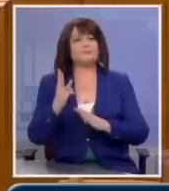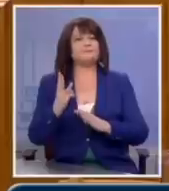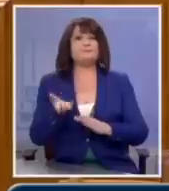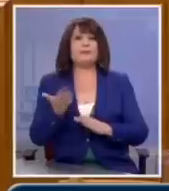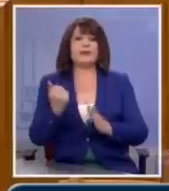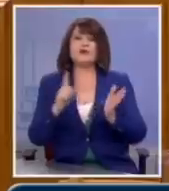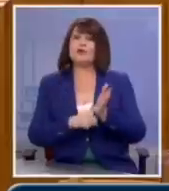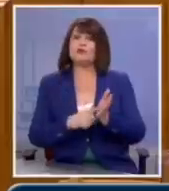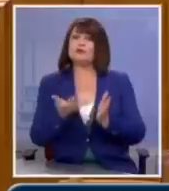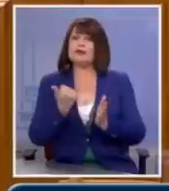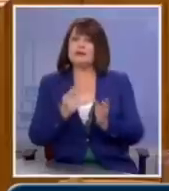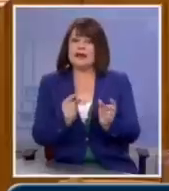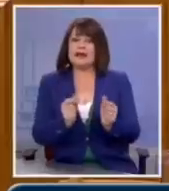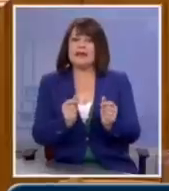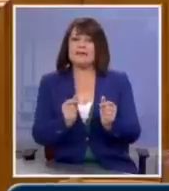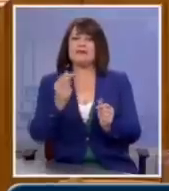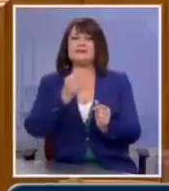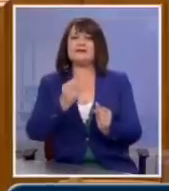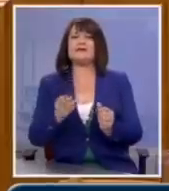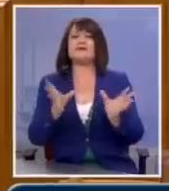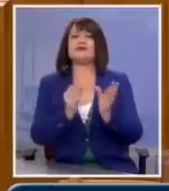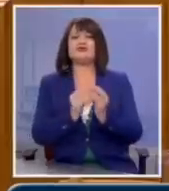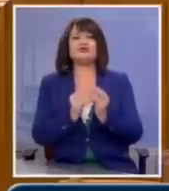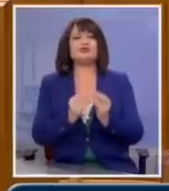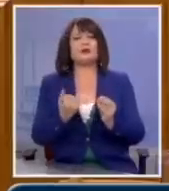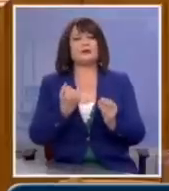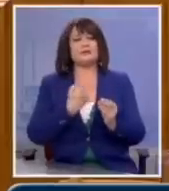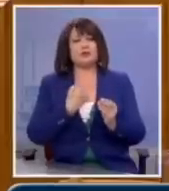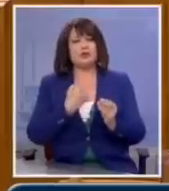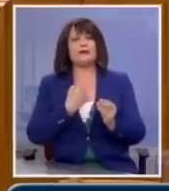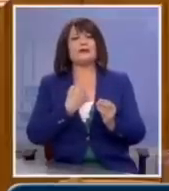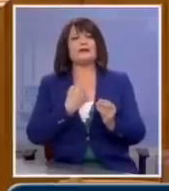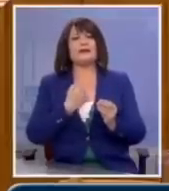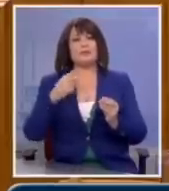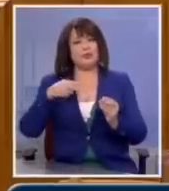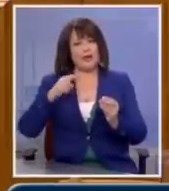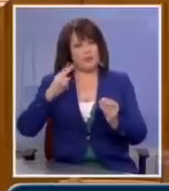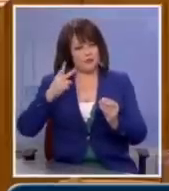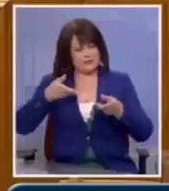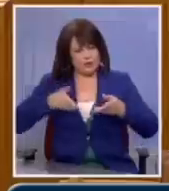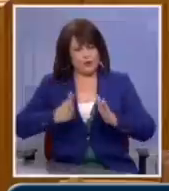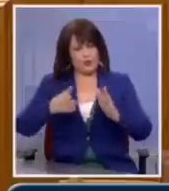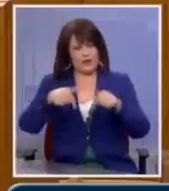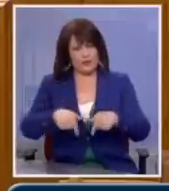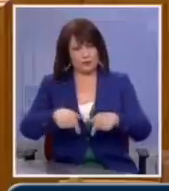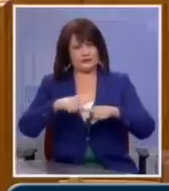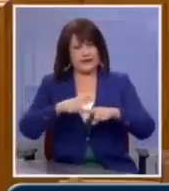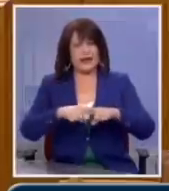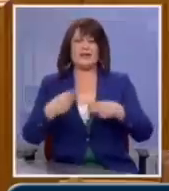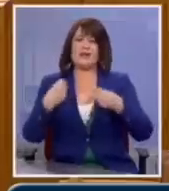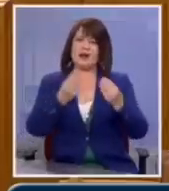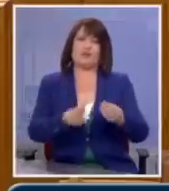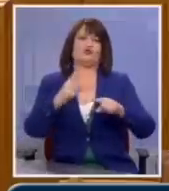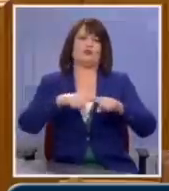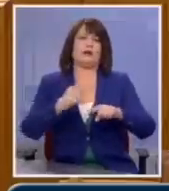υπήρχε νόμος που να ρυθμίζει τα ζητήματα της ηθαγένειας των παιδιών δεύτερης γενιάς. Διότι σύμφωνα